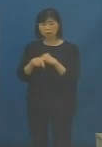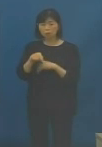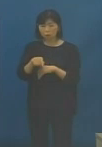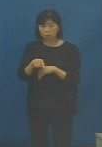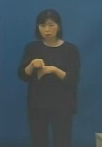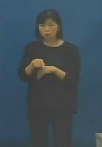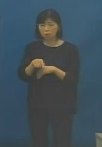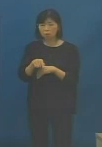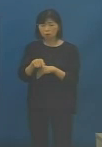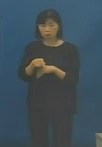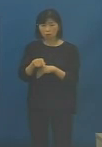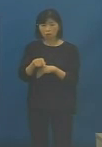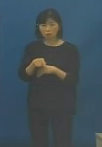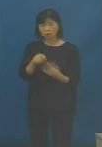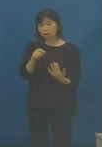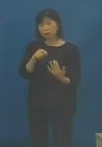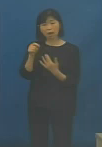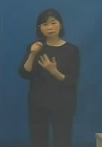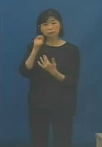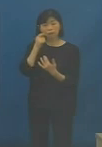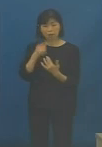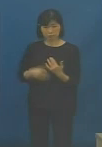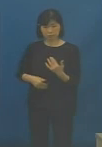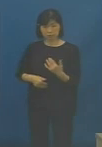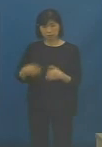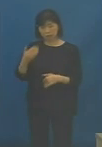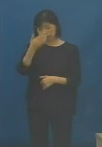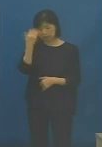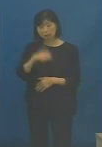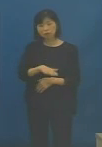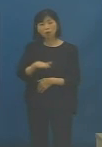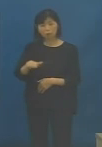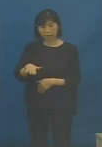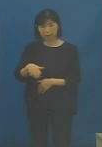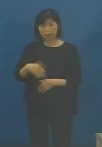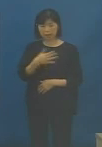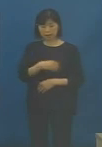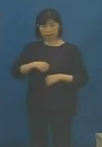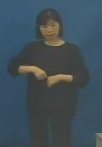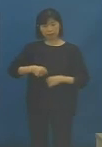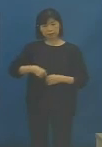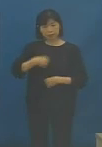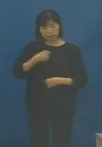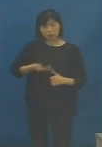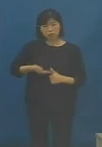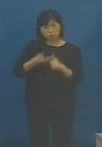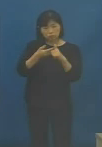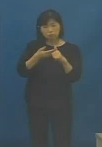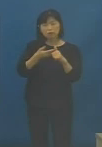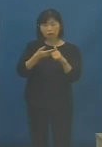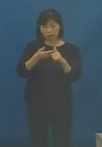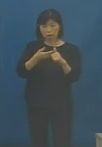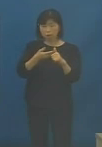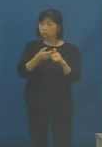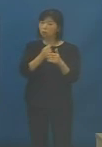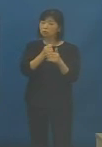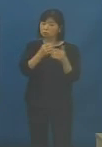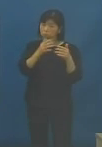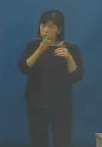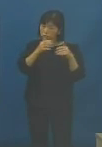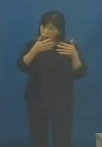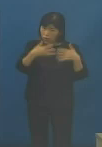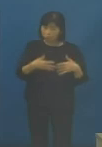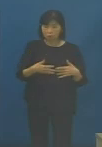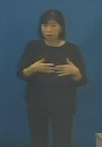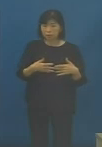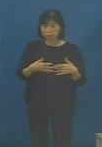択できない、青少年健全育成条例上やはり有害図書として認めたという有識者の判断がありますけれども、まあ、